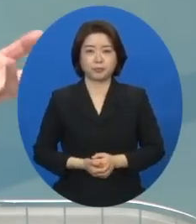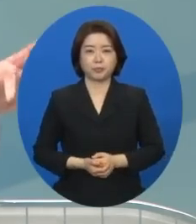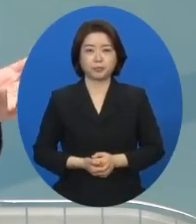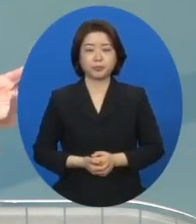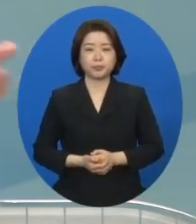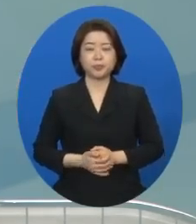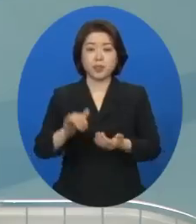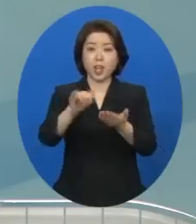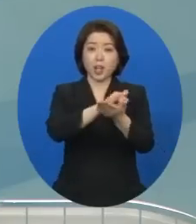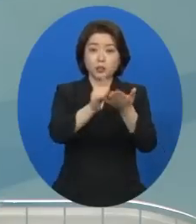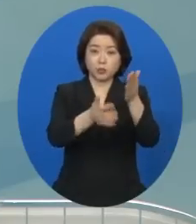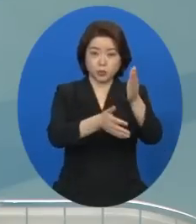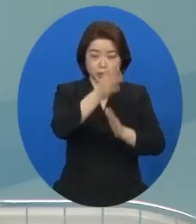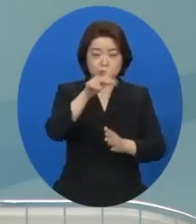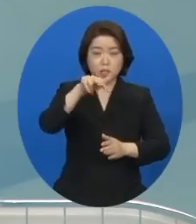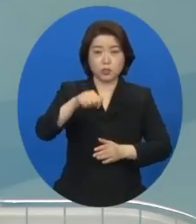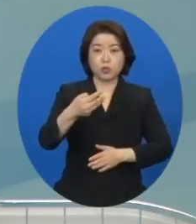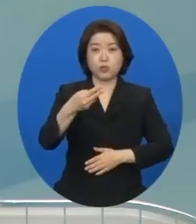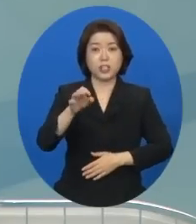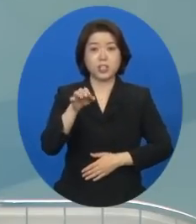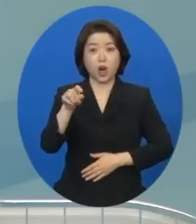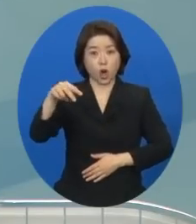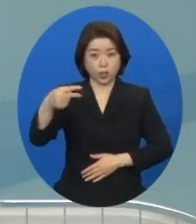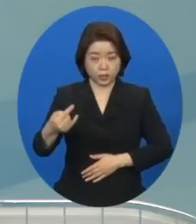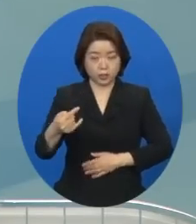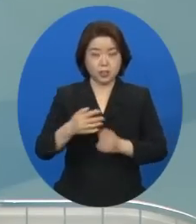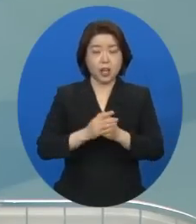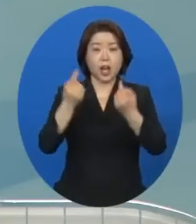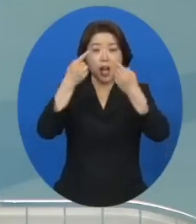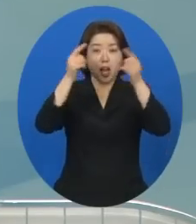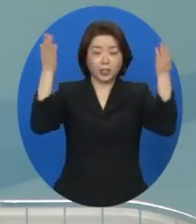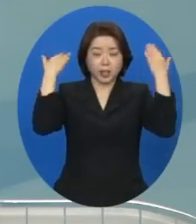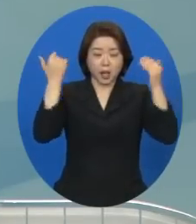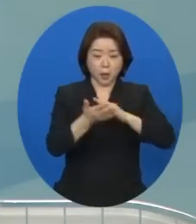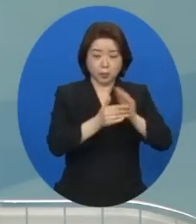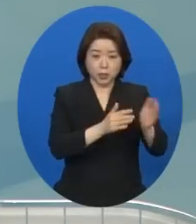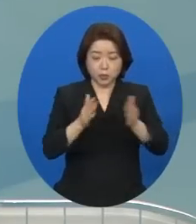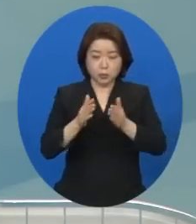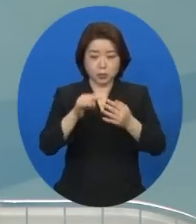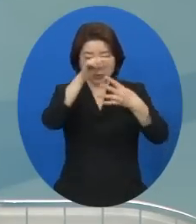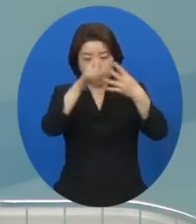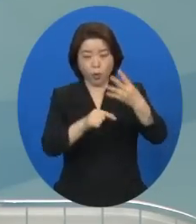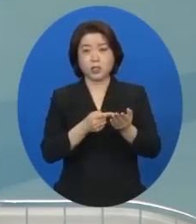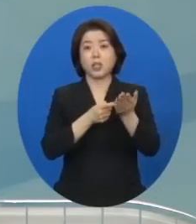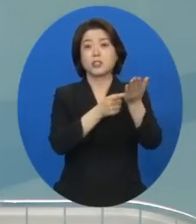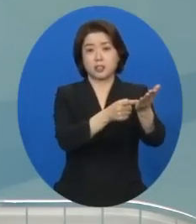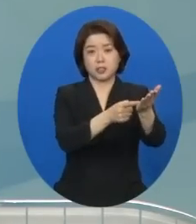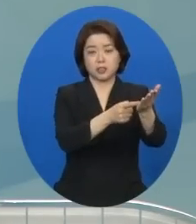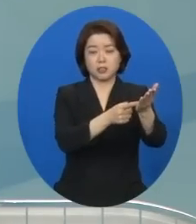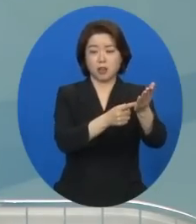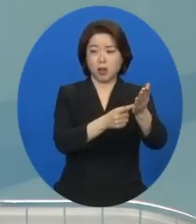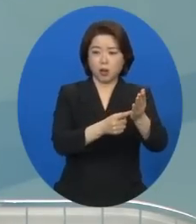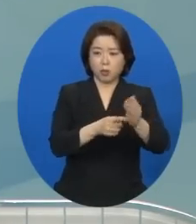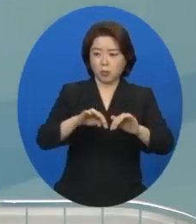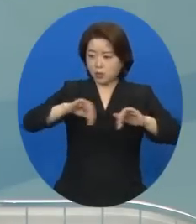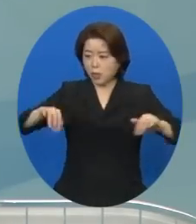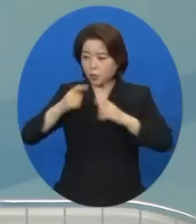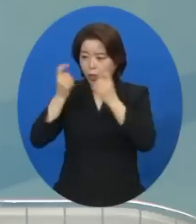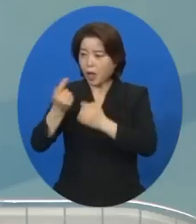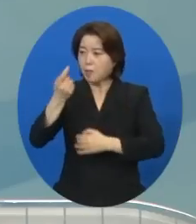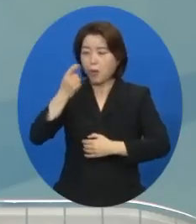그 뉴욕시티의 줄리아드 음악학교 대학 예비 과정에 지원을 합니다. 레슨을 뭐 받은 것도 아니에요.